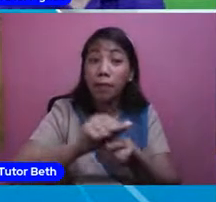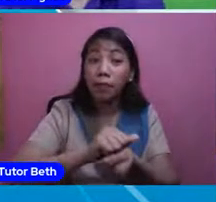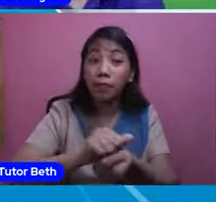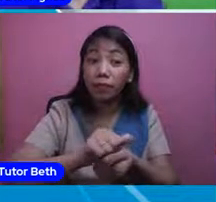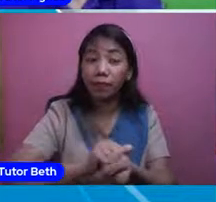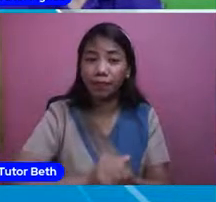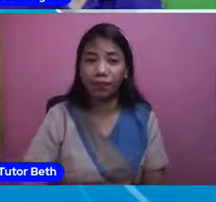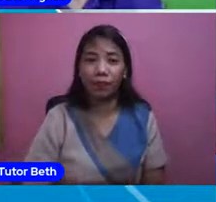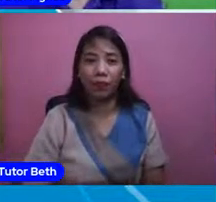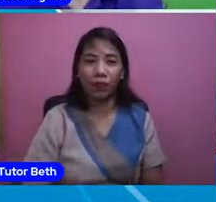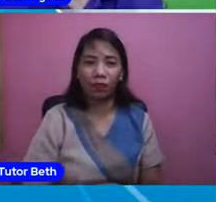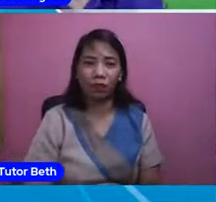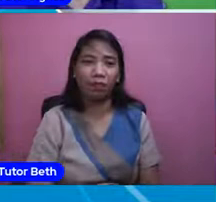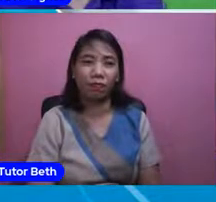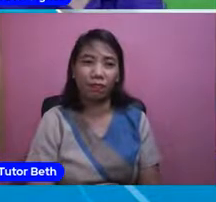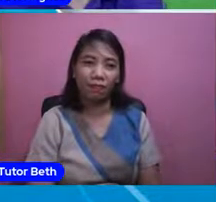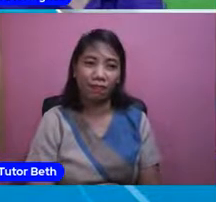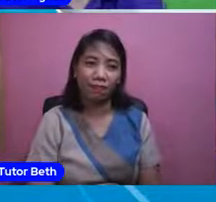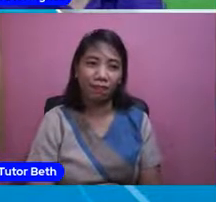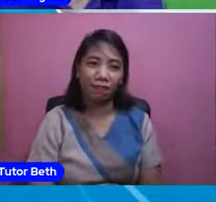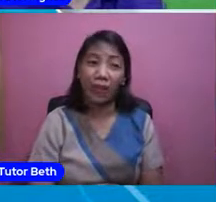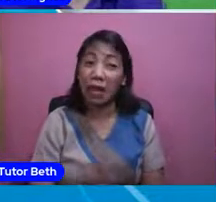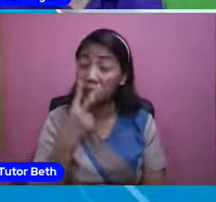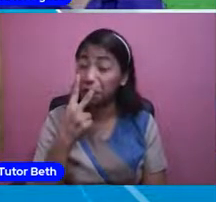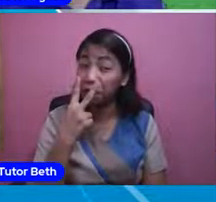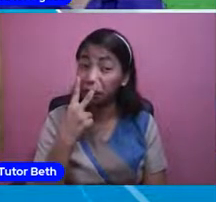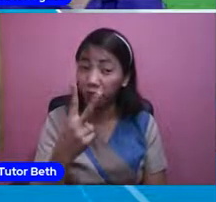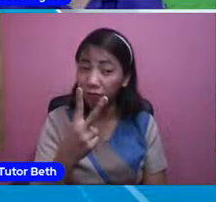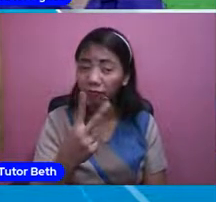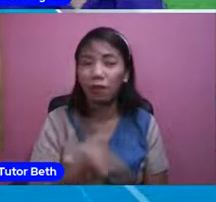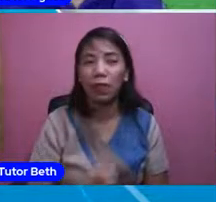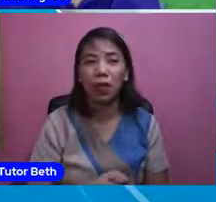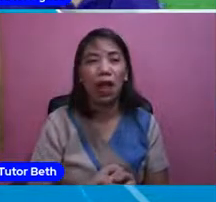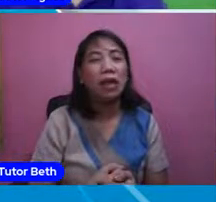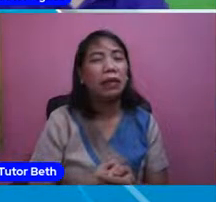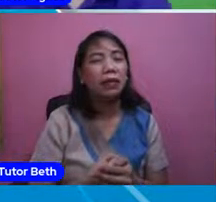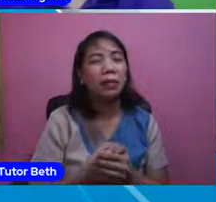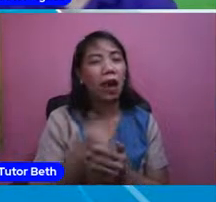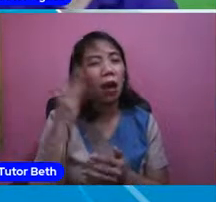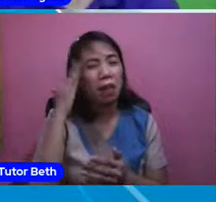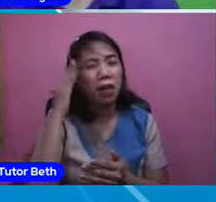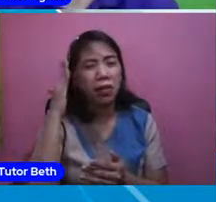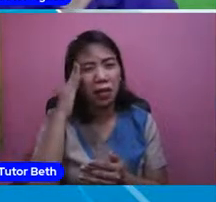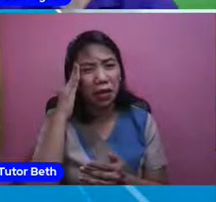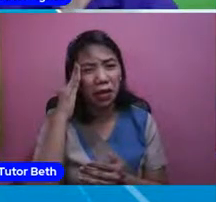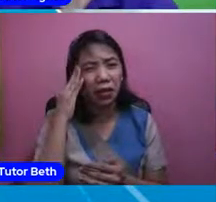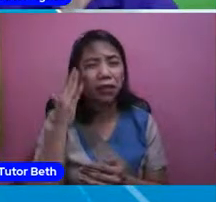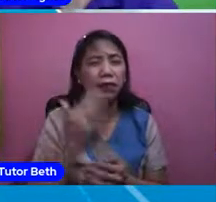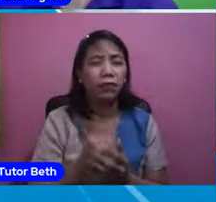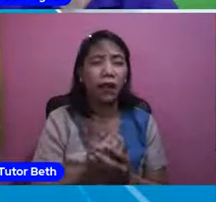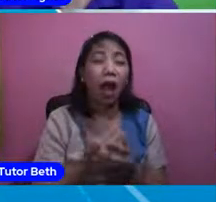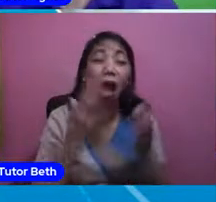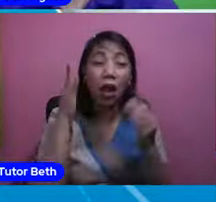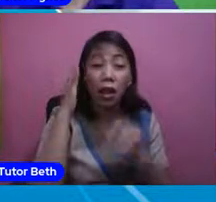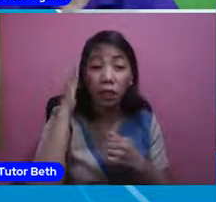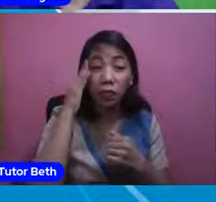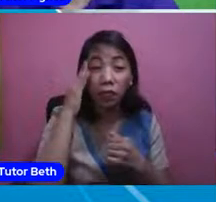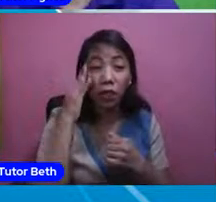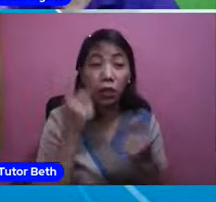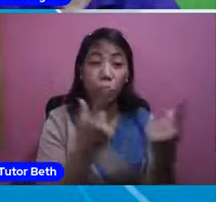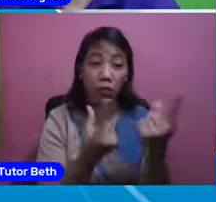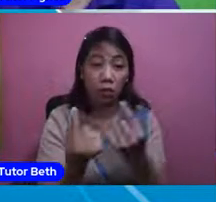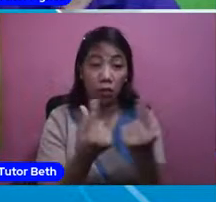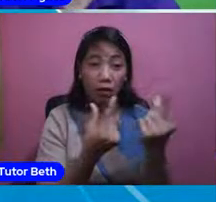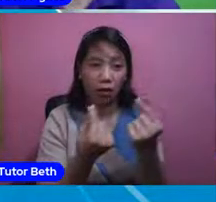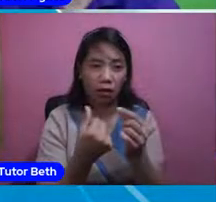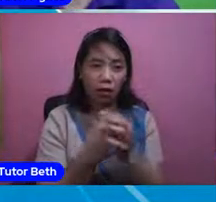masaya. Pero alam nyo, sa tingin ko, depende rin po sa bata, di ba? Depende rin sa inyo kasi may mga bata na